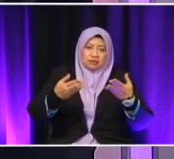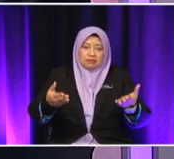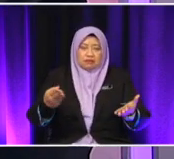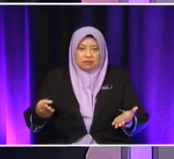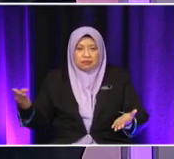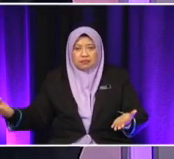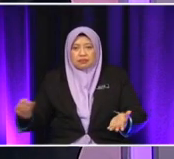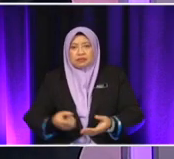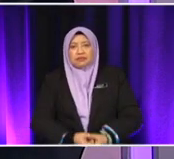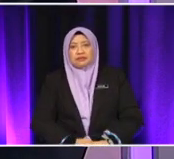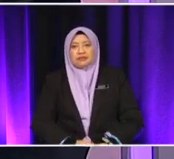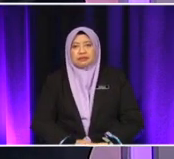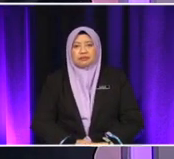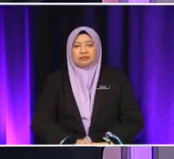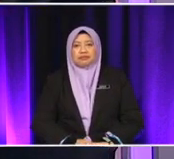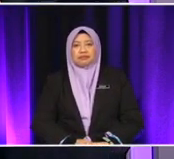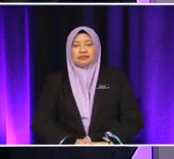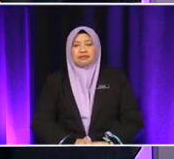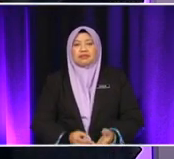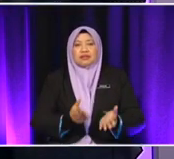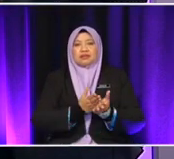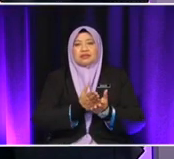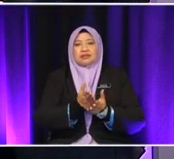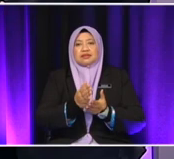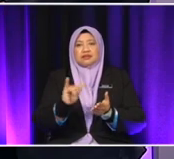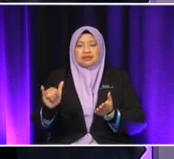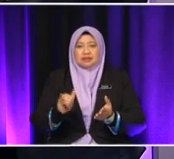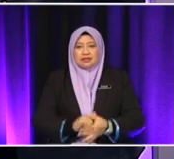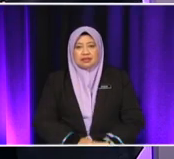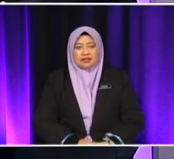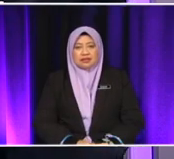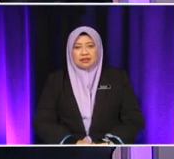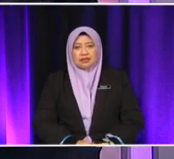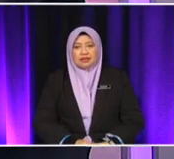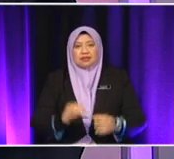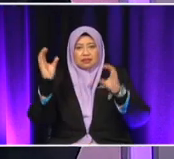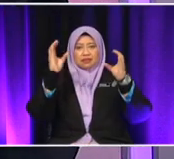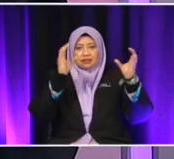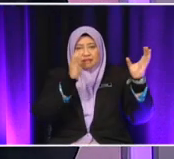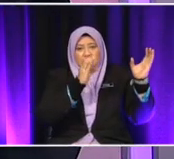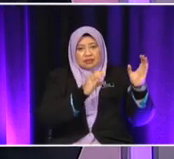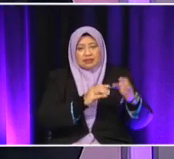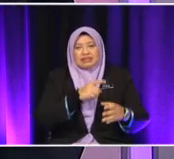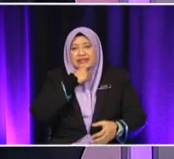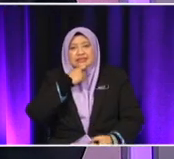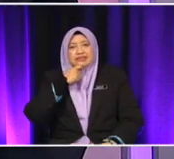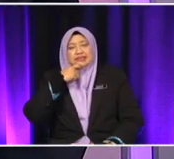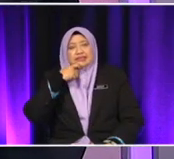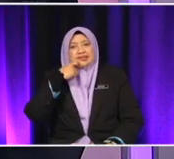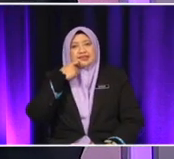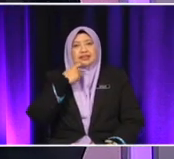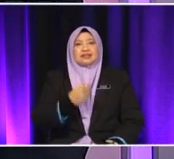dan primata tersebut Oke seandainya seterusnya Oke cuaca yang kering kontang